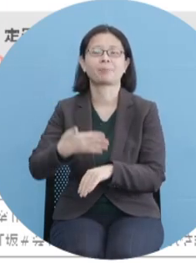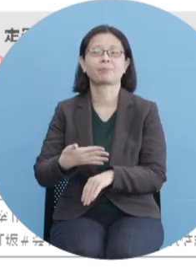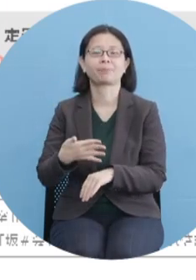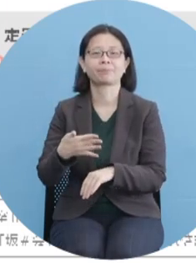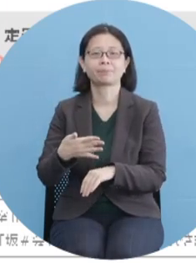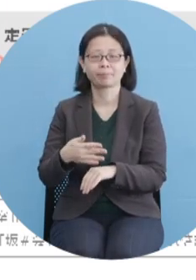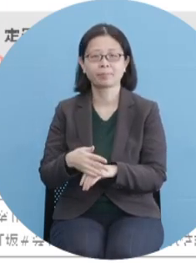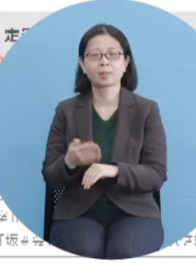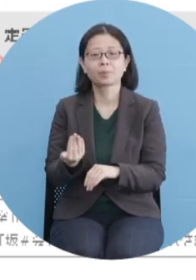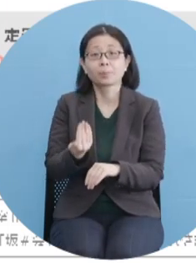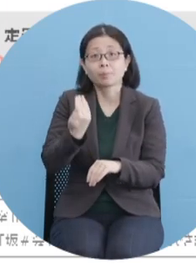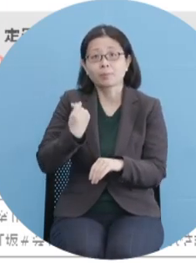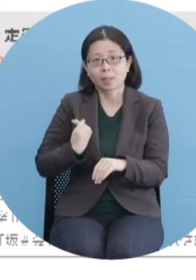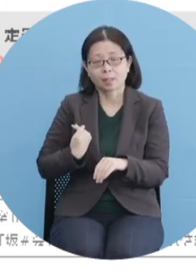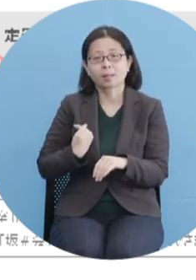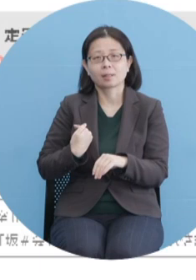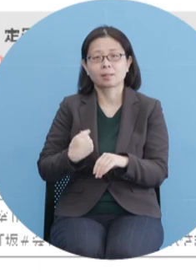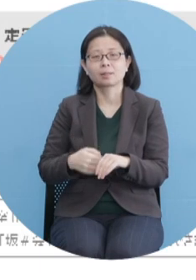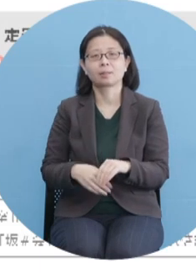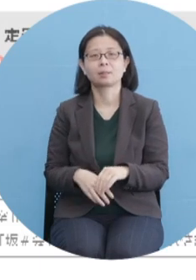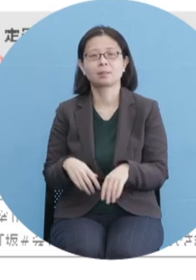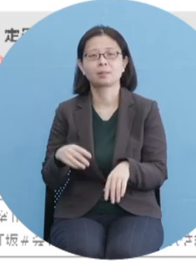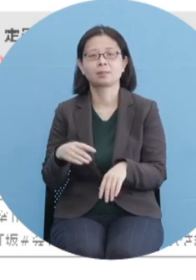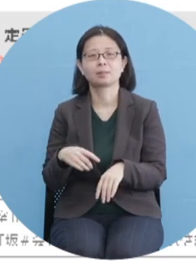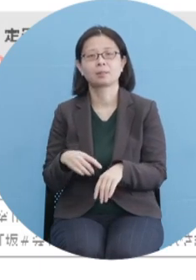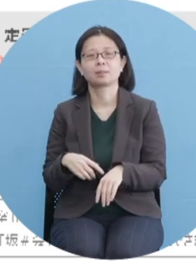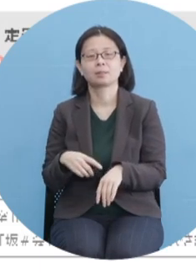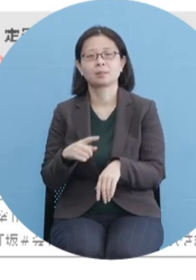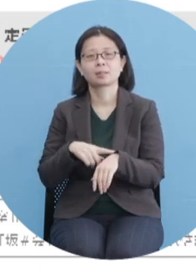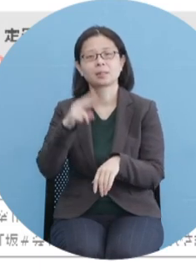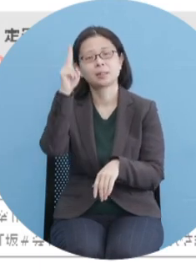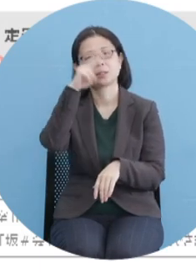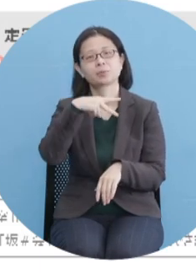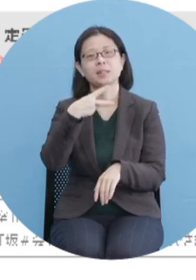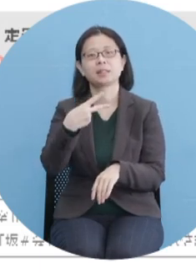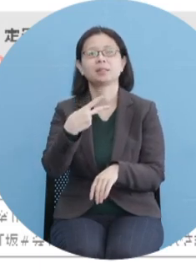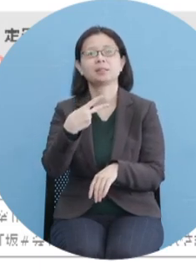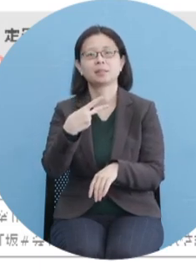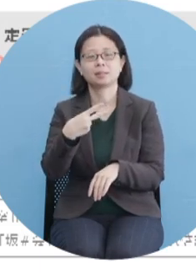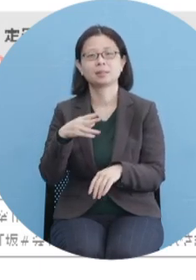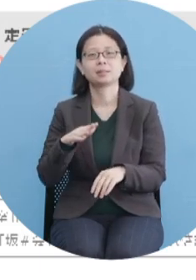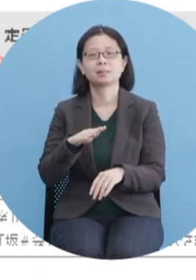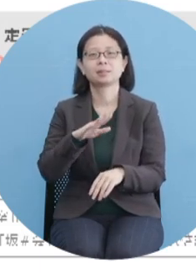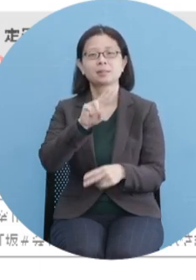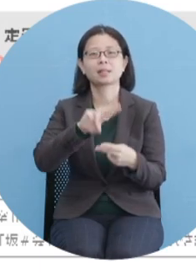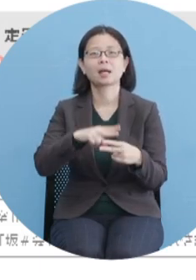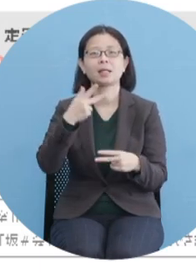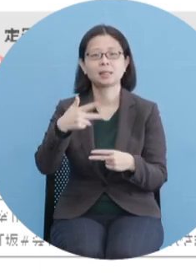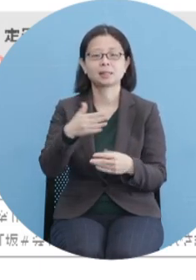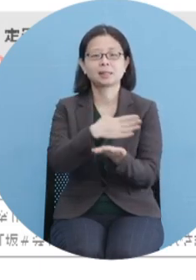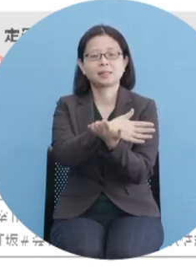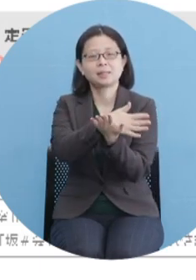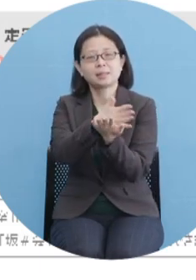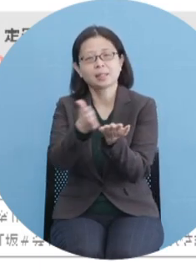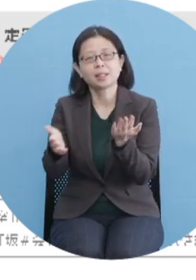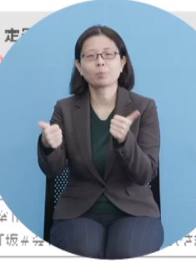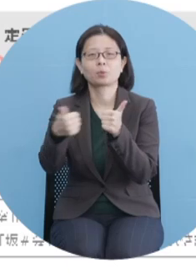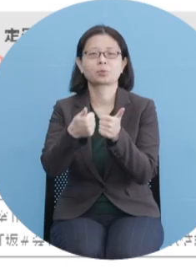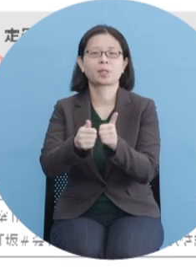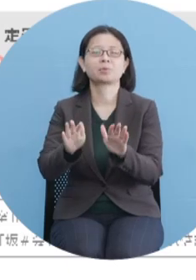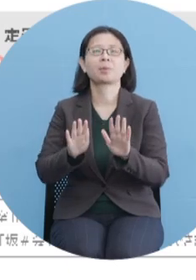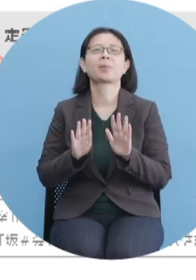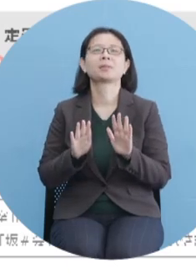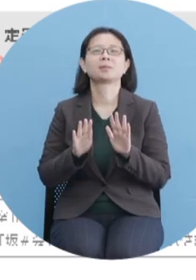その前段として同時開催え14時から2時からはサカ州何でも相談ということでえいろんな